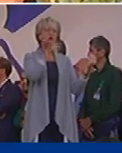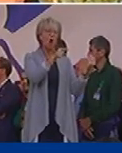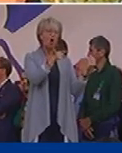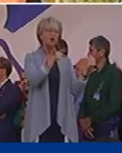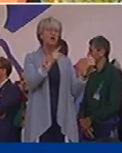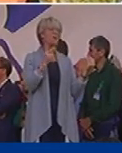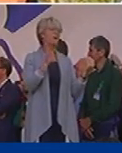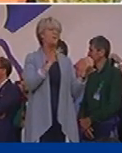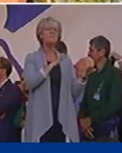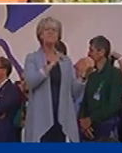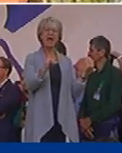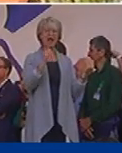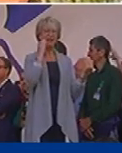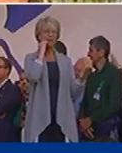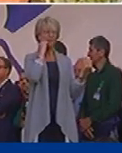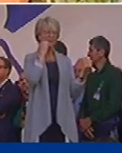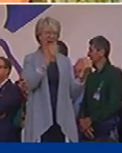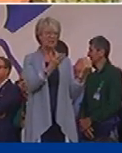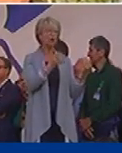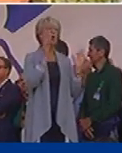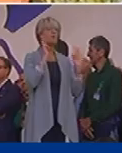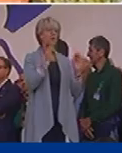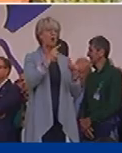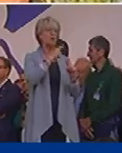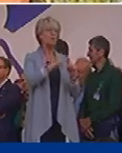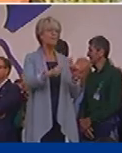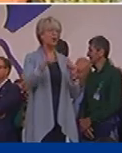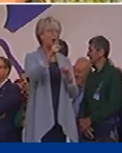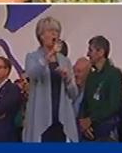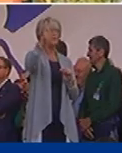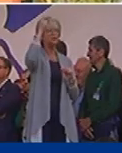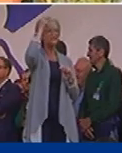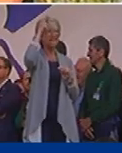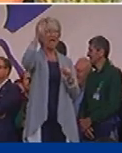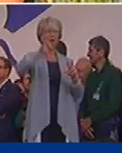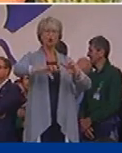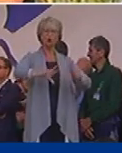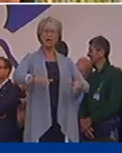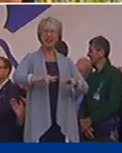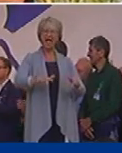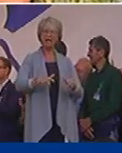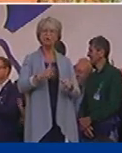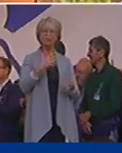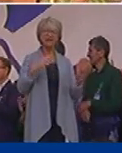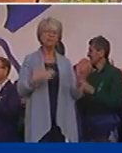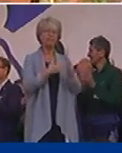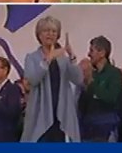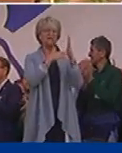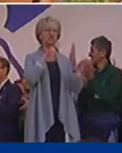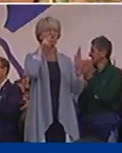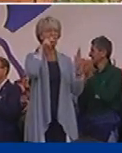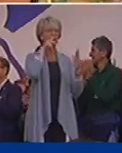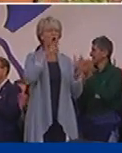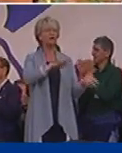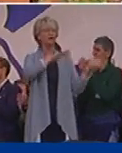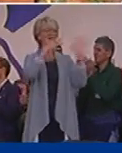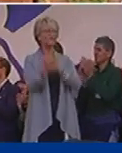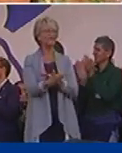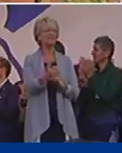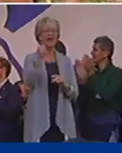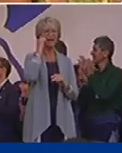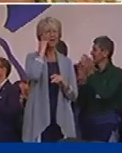non saranno mai madri, proprio per colpa di quello stato ladro che impedisce a queste donne di diventare